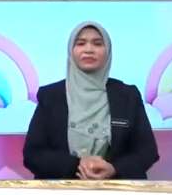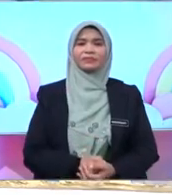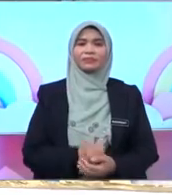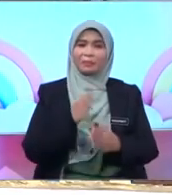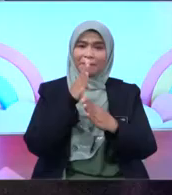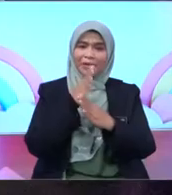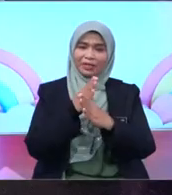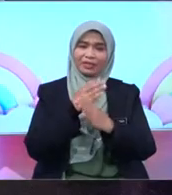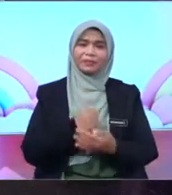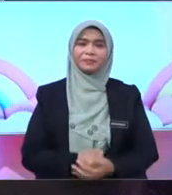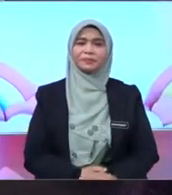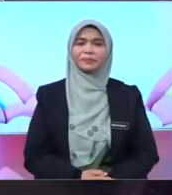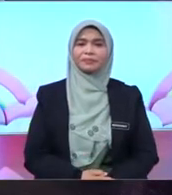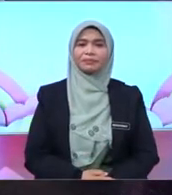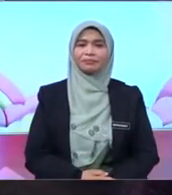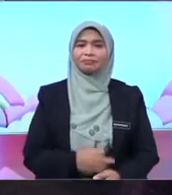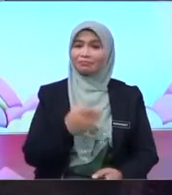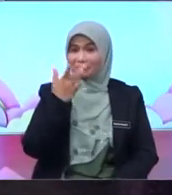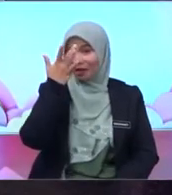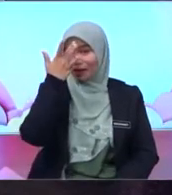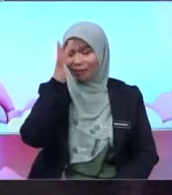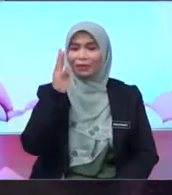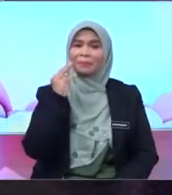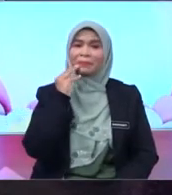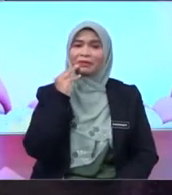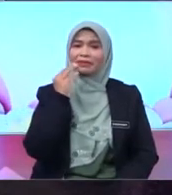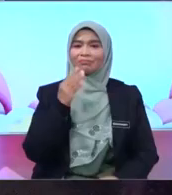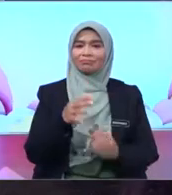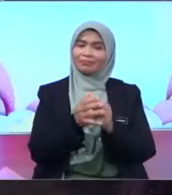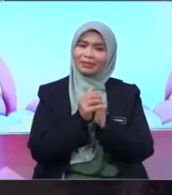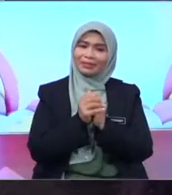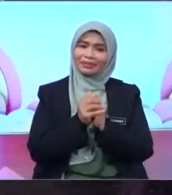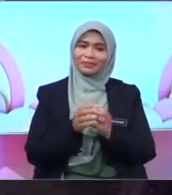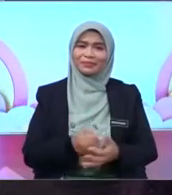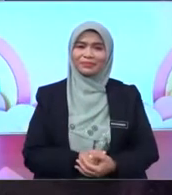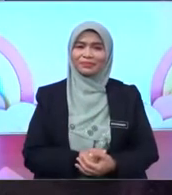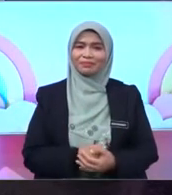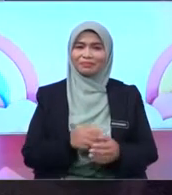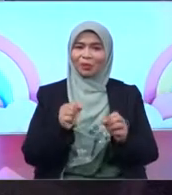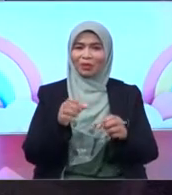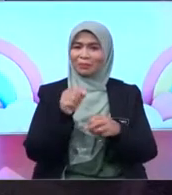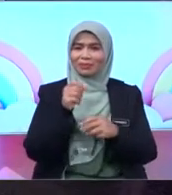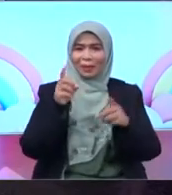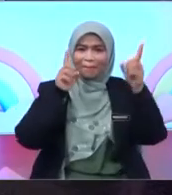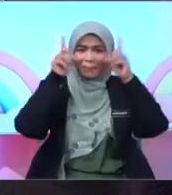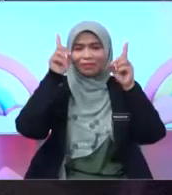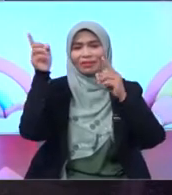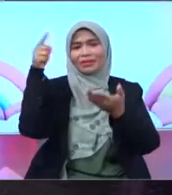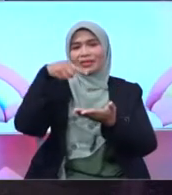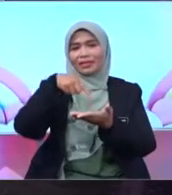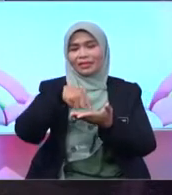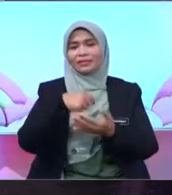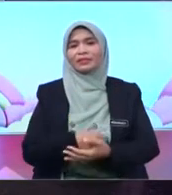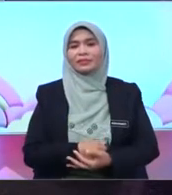onlined7 mindai soundnya mirabel ambil satu bintang lagi Nah iya terima kasih